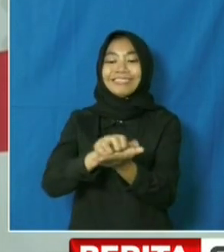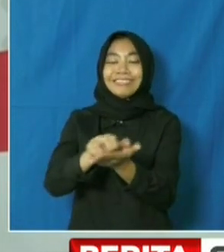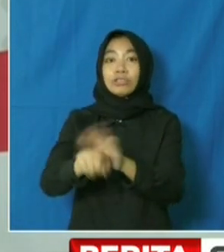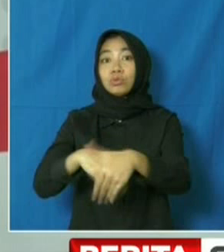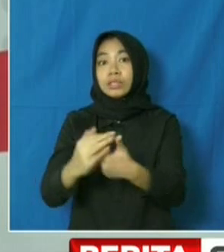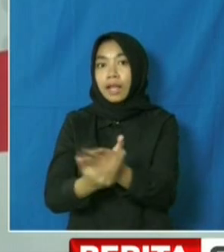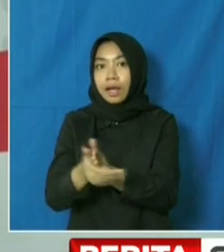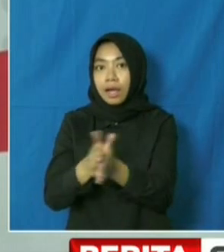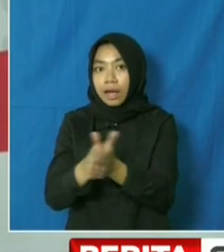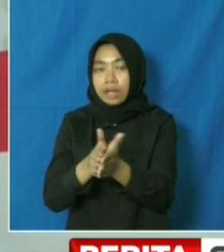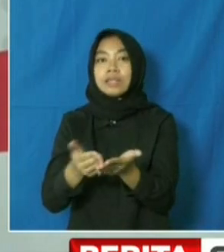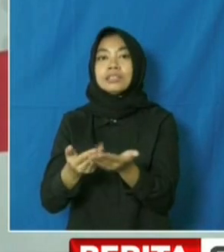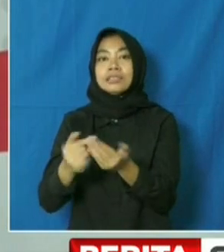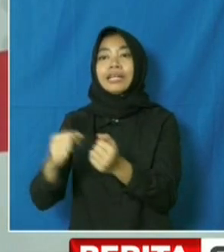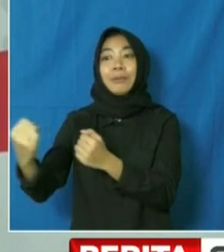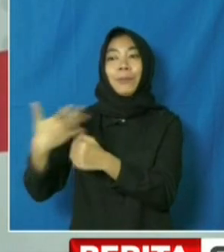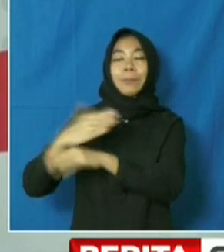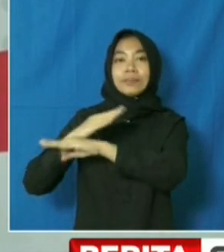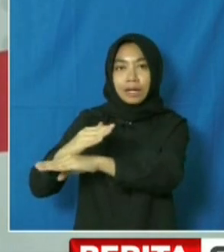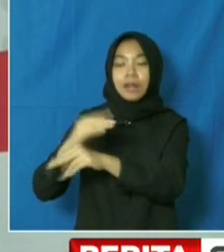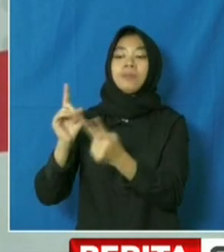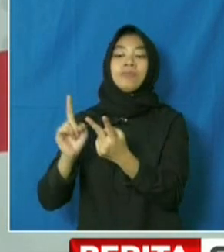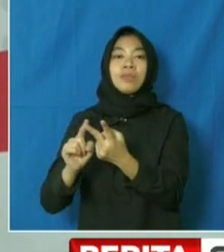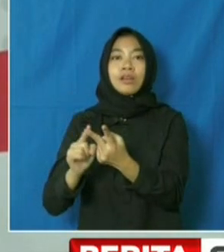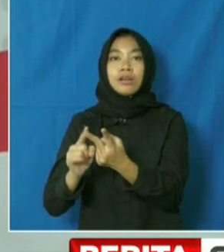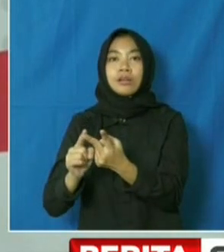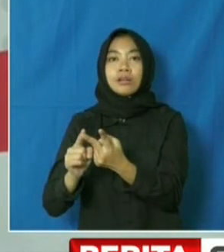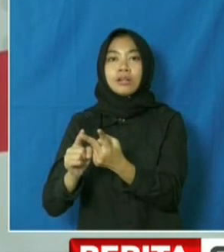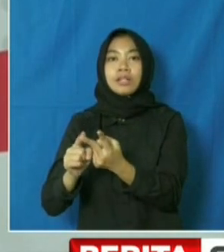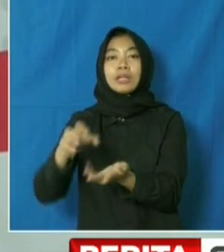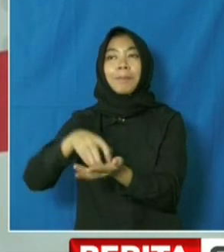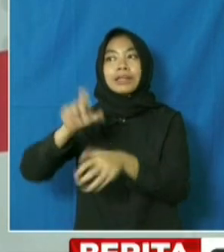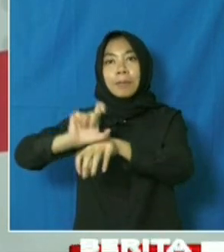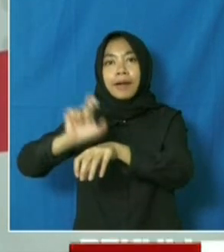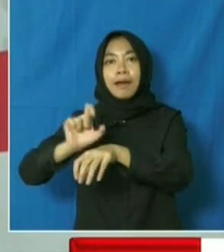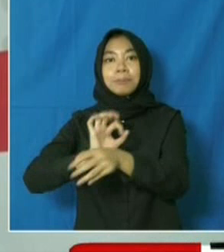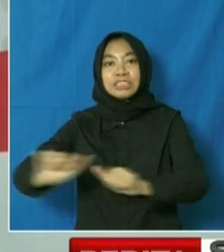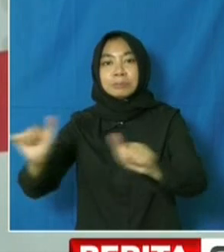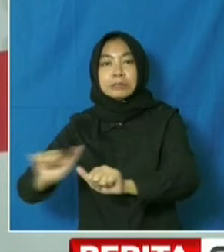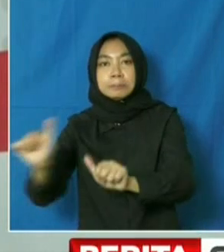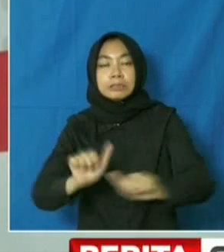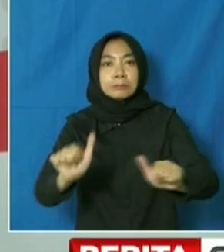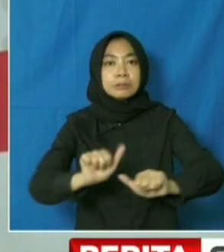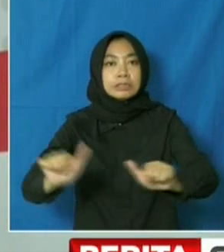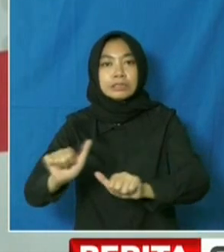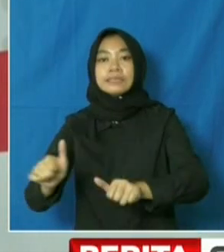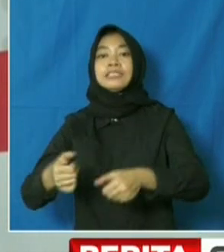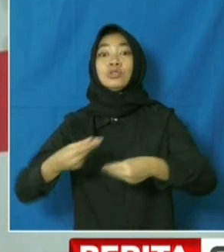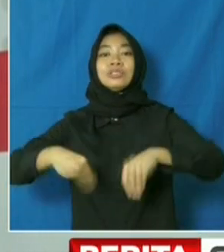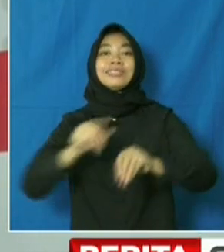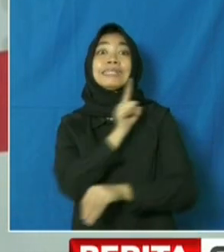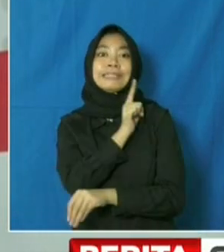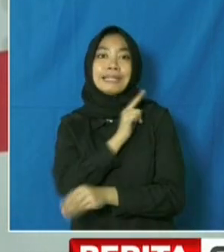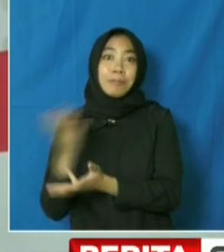untuk meminimalisir potensi penyebaran kita membersihkan tempat ibadah kemudian membawa sajadah